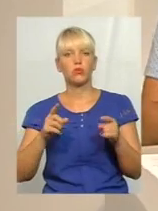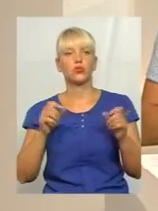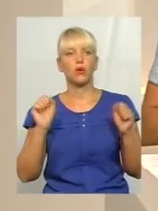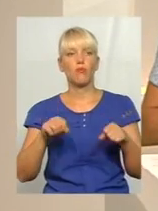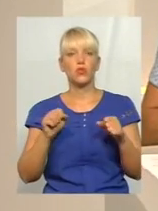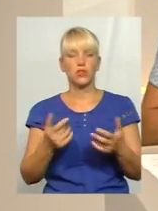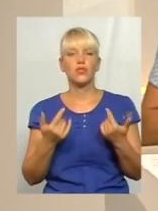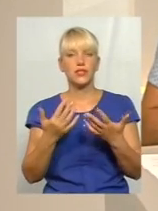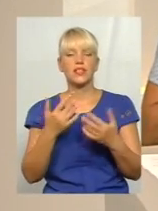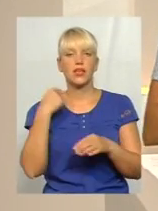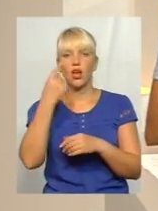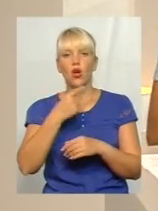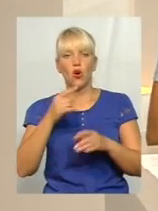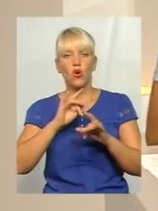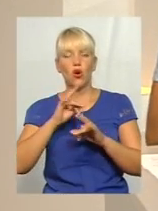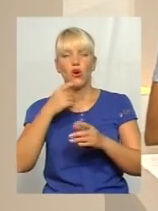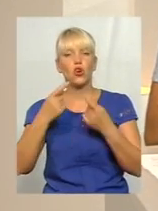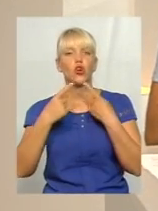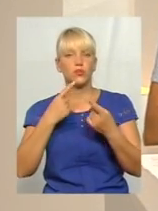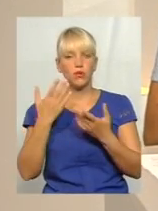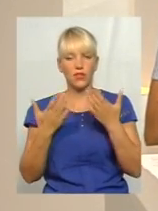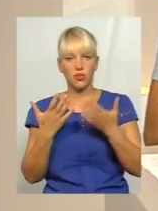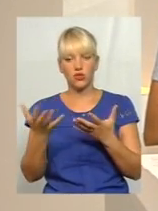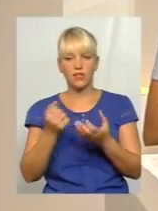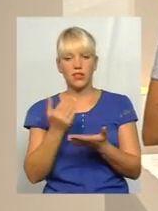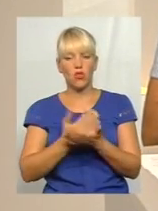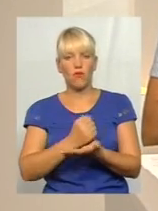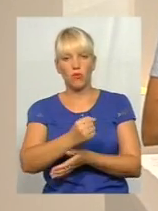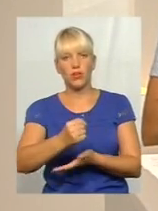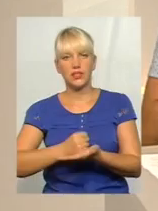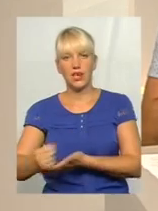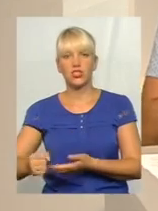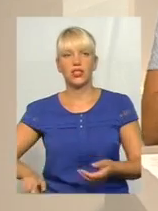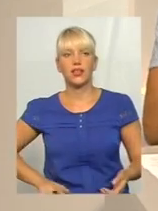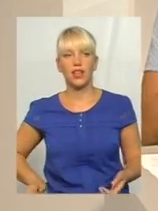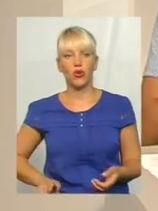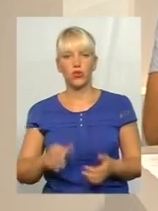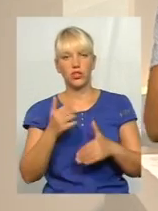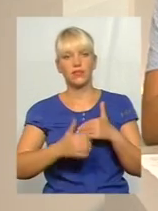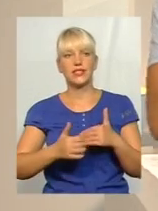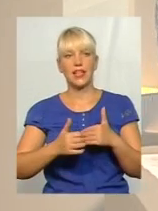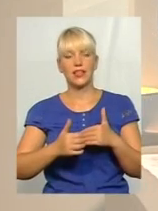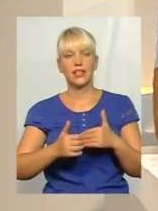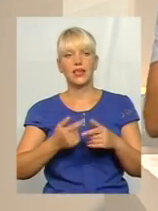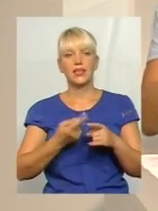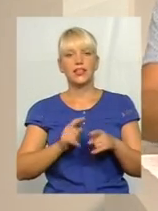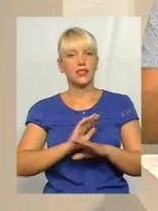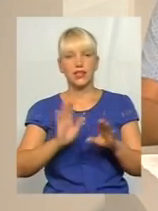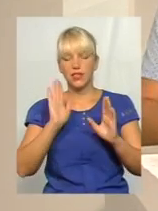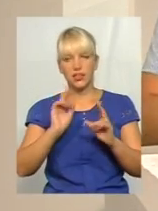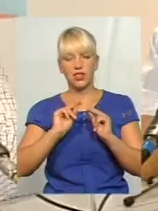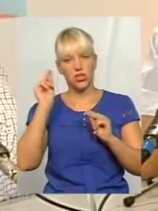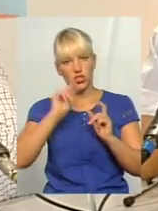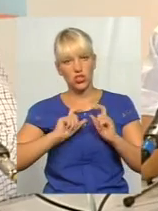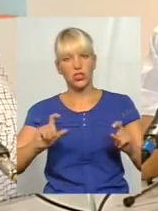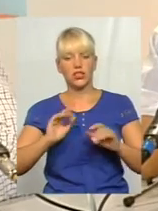стільки розмов через те що якщо взяти на цих призначених нових директорів серед не тільки шкіл але і дитячих